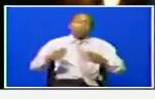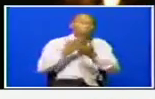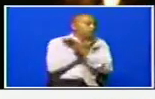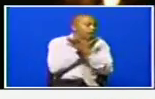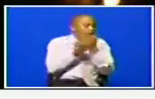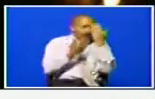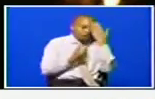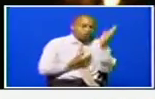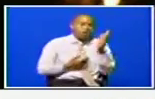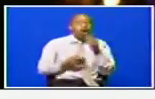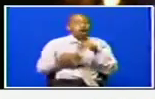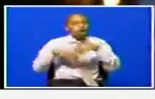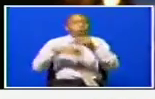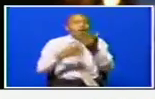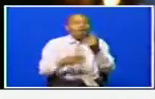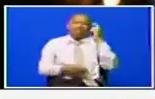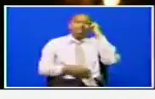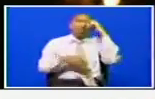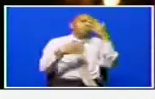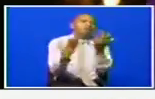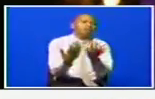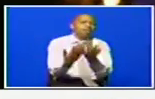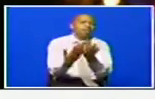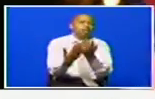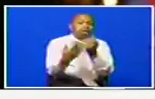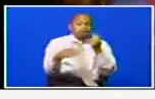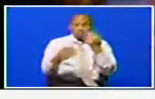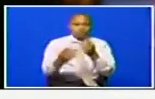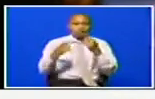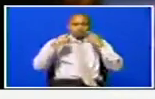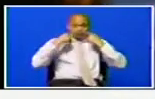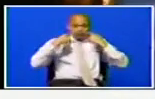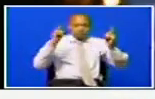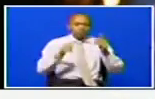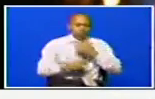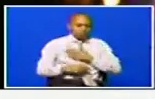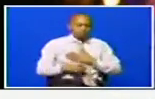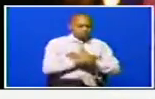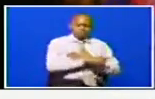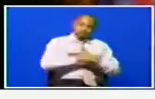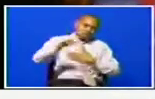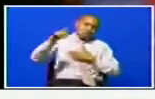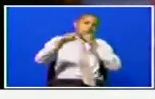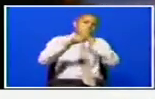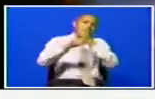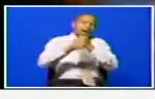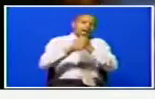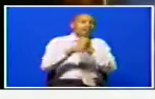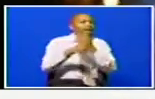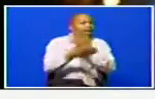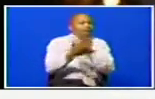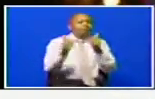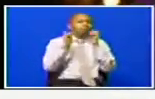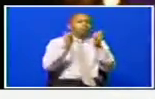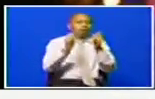waeleke wapi, wafikirie nini, wafanye nini. Ukitoa ujumbe useme watu rudini kazini, kila kitu kiko shwari, tuko hapa, tuko macho,